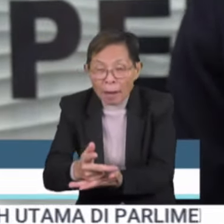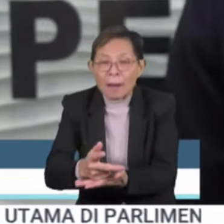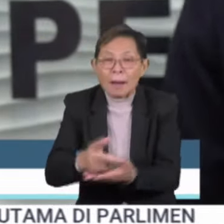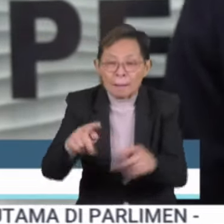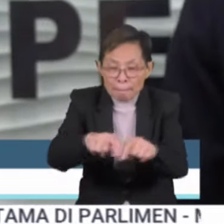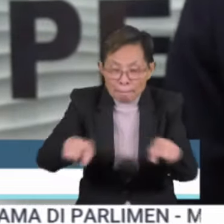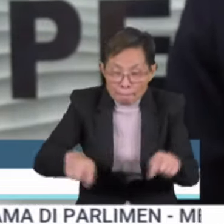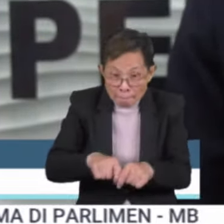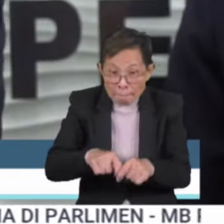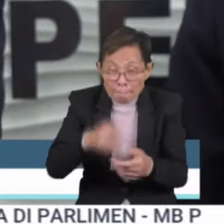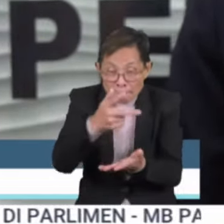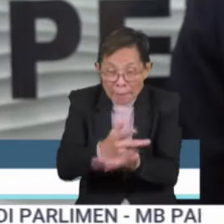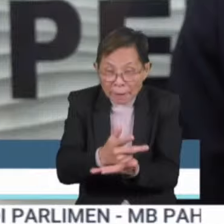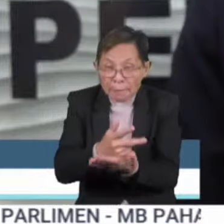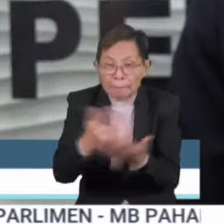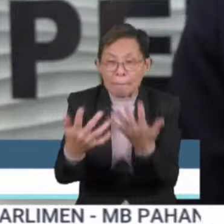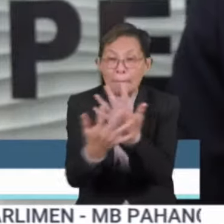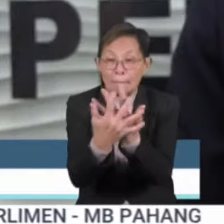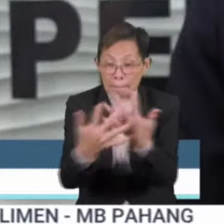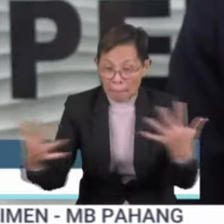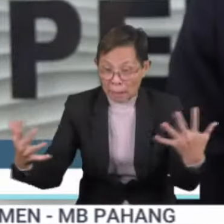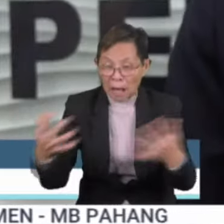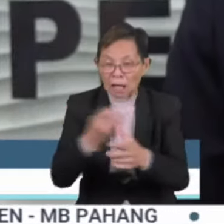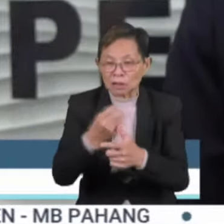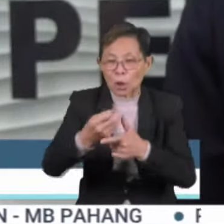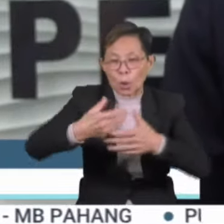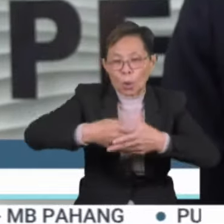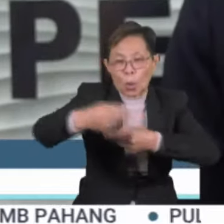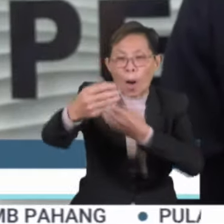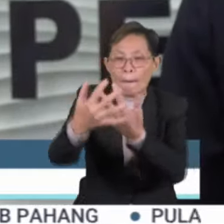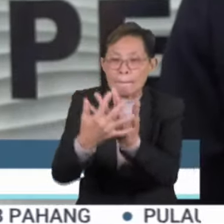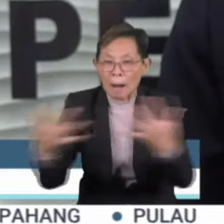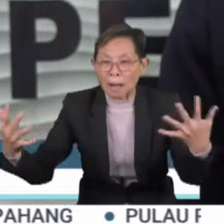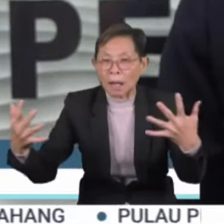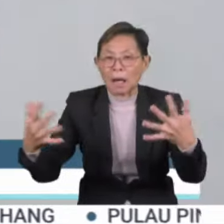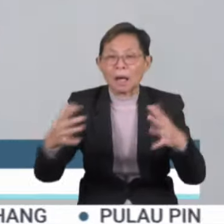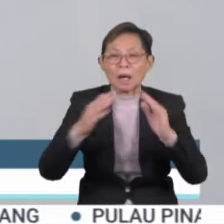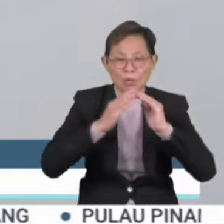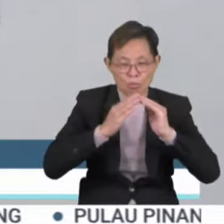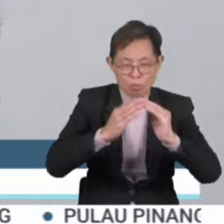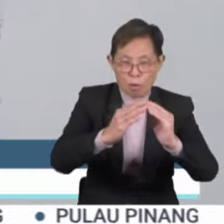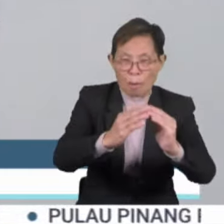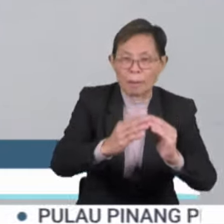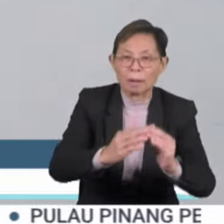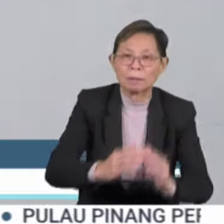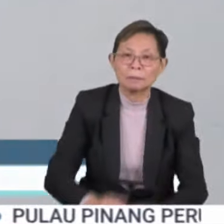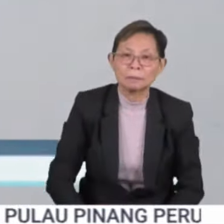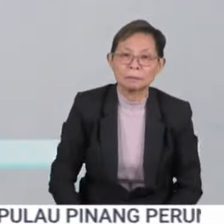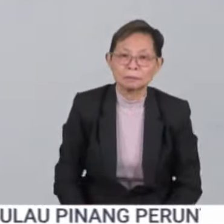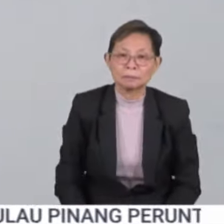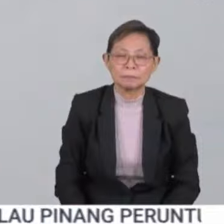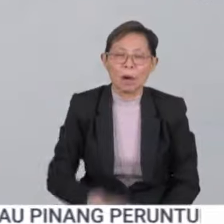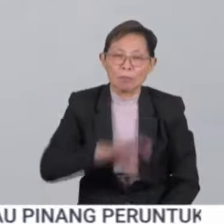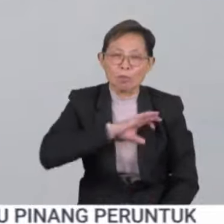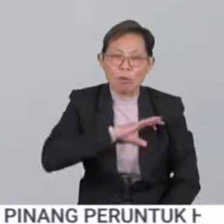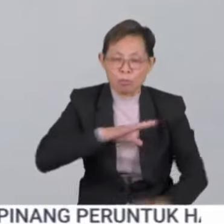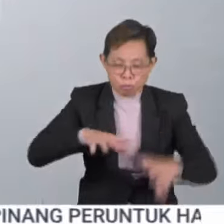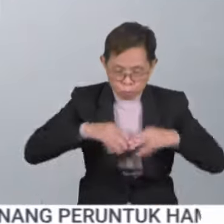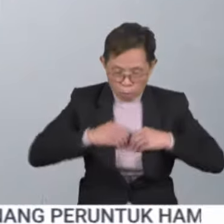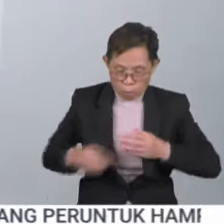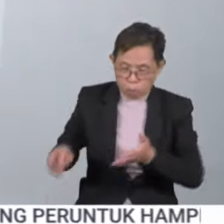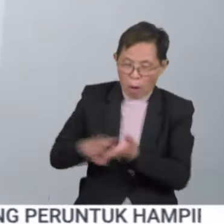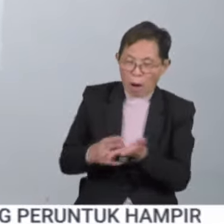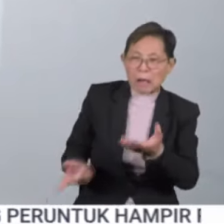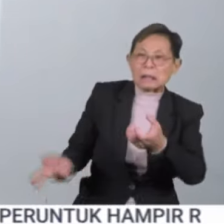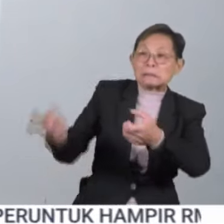berpagar ataupun di luar pagar kawasan perumahan. Pihak polis menerima laporan